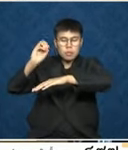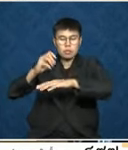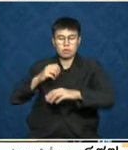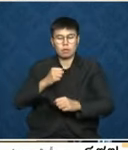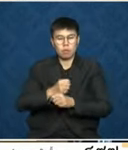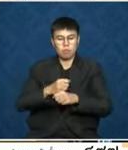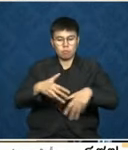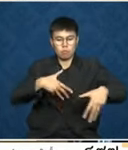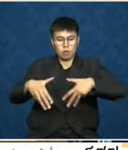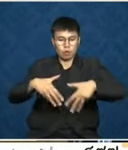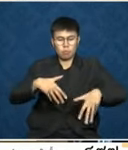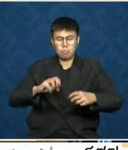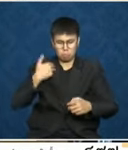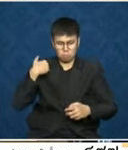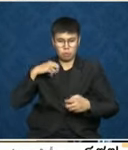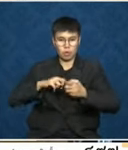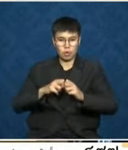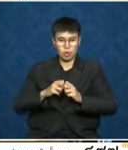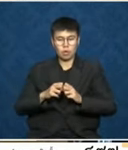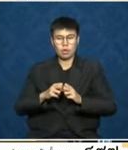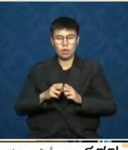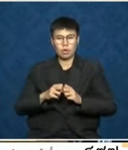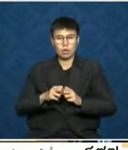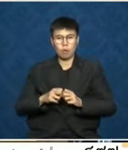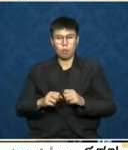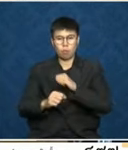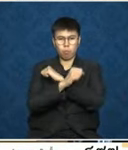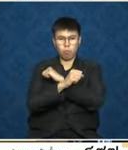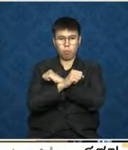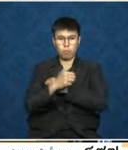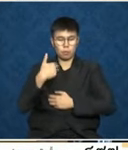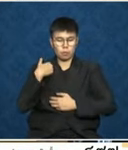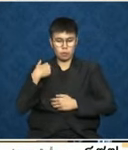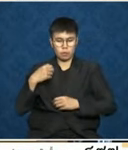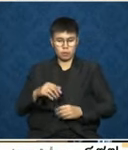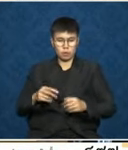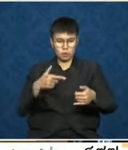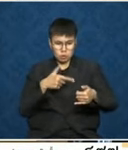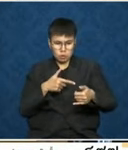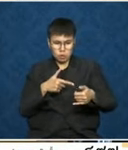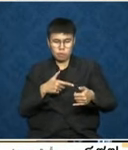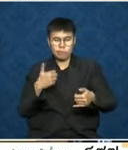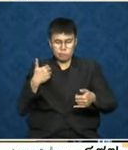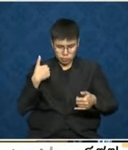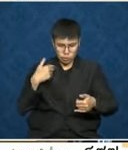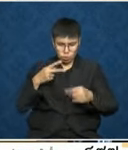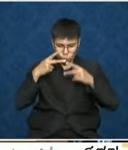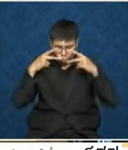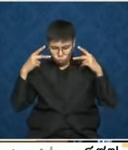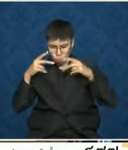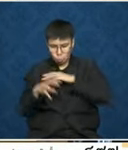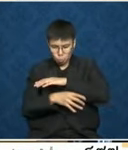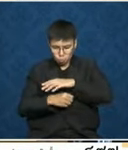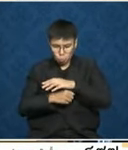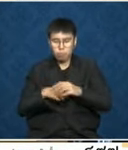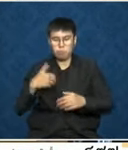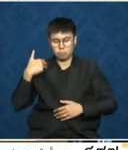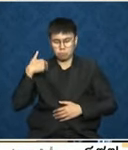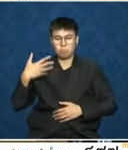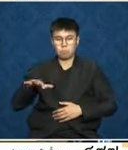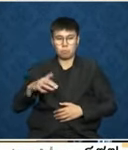ชนที่สัญจรไปมาแล้วก็เสี่ยงต่อการเกิดอาชญากรรมค่ะและที่ผ่านมาก็เคยมีอาชญากรรมเกิดขึ้นแล้วดิฉันจึงอยากให้